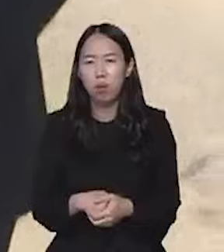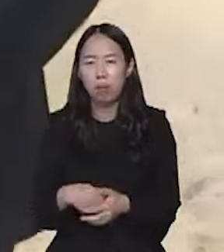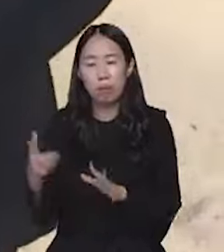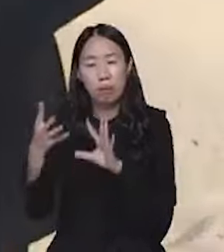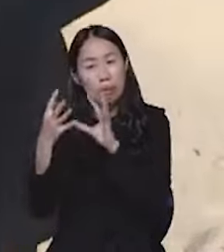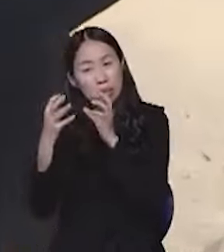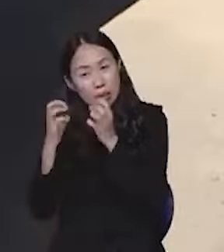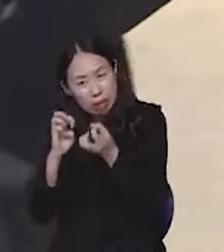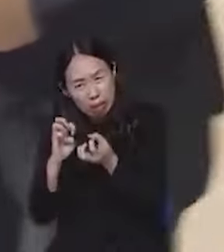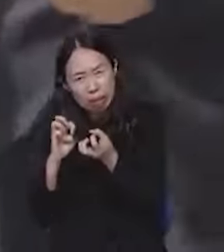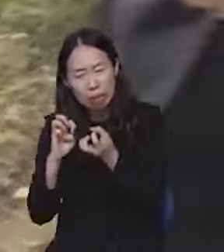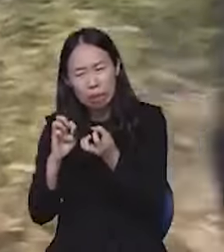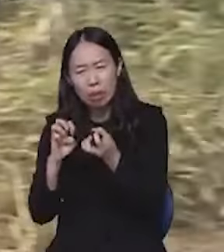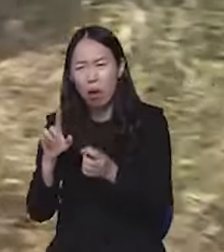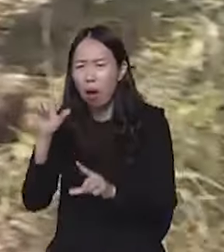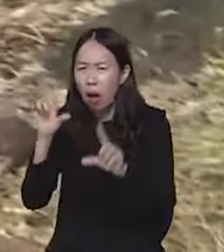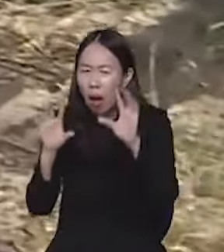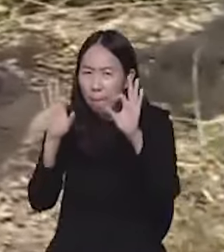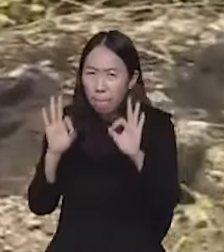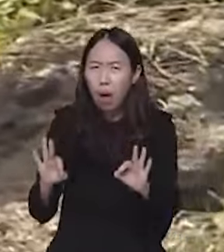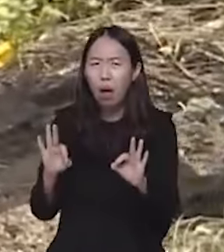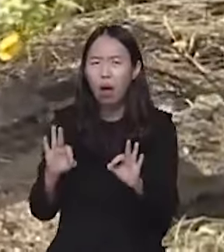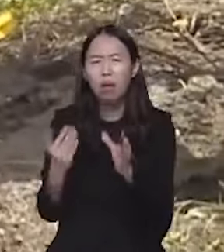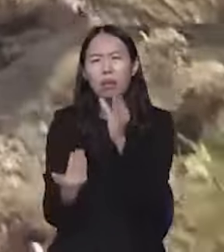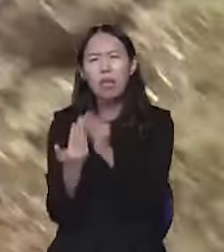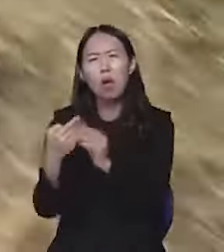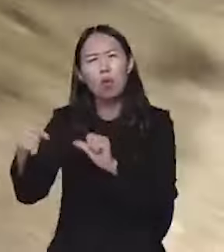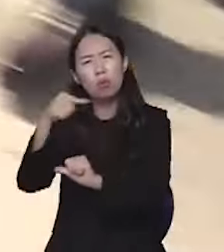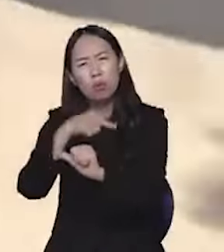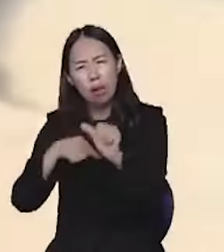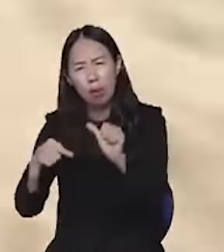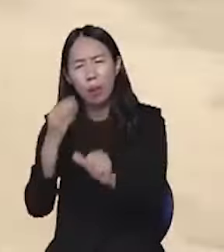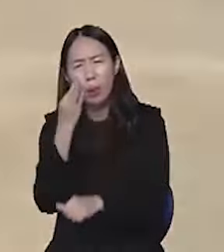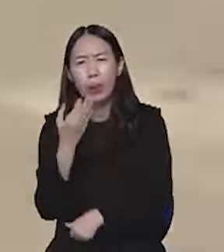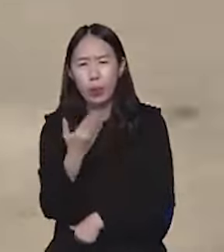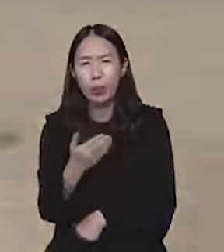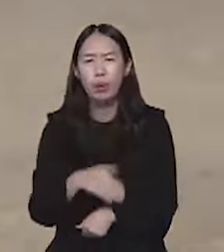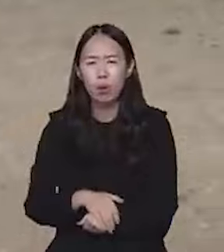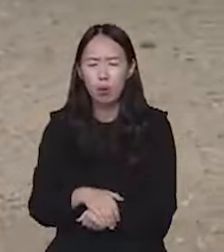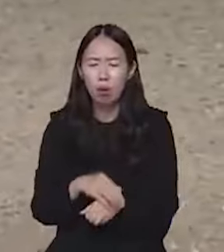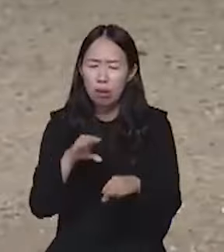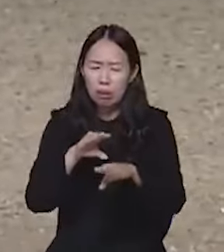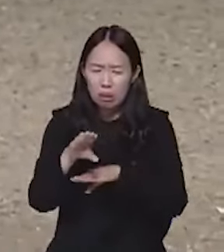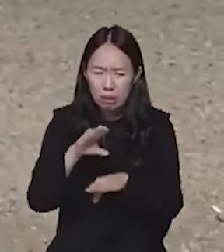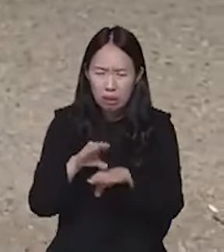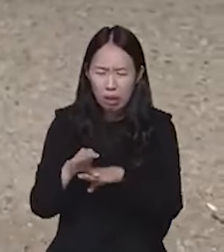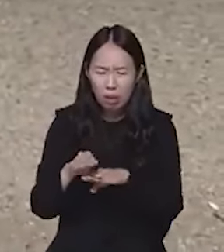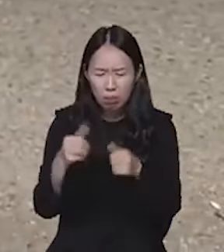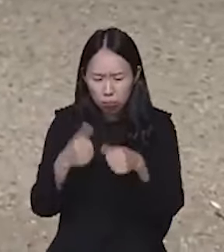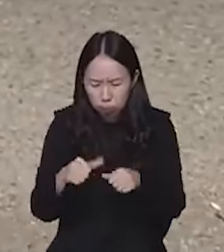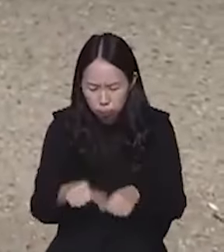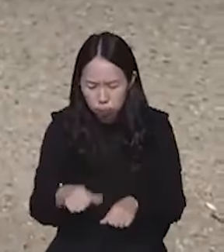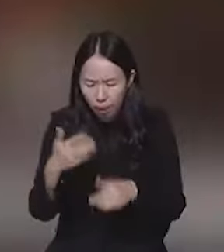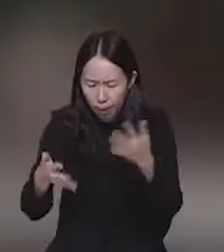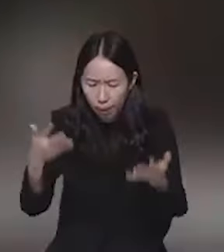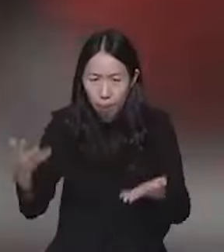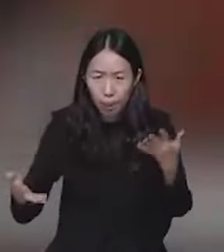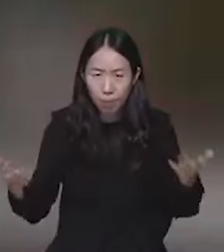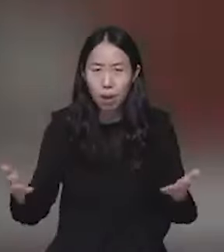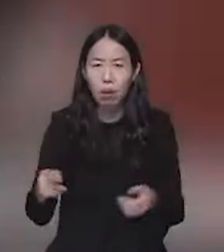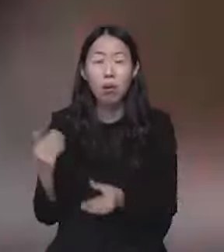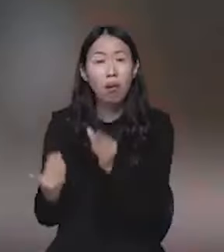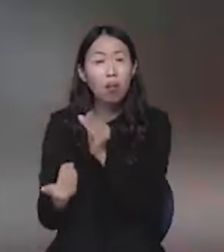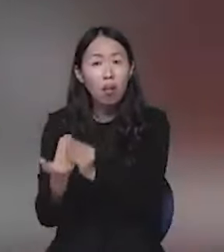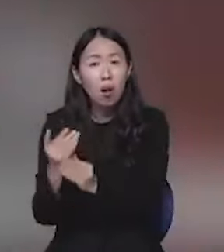가드레일과 쓰러진 표지판이 사고 당시 충격을 가늠케 합니다. 차량 잔해물도 어지러이 흩어져 있는 모습입니다. 이